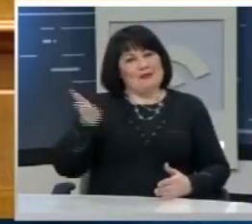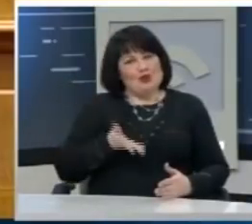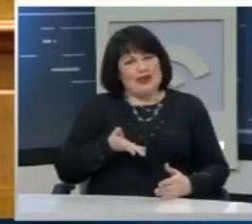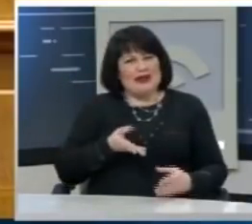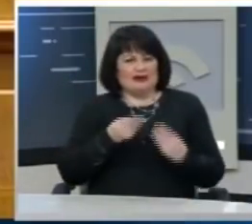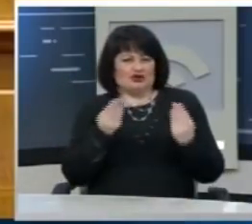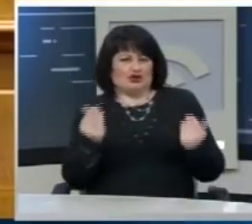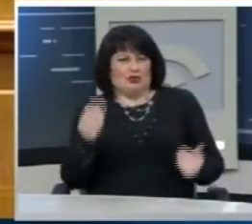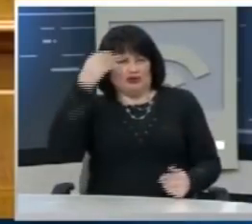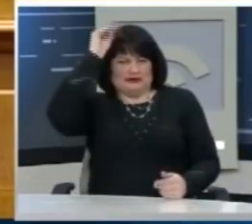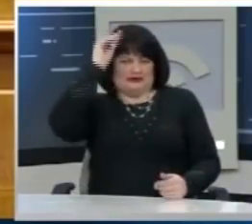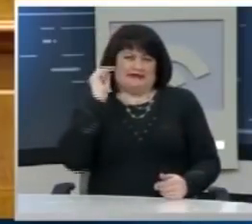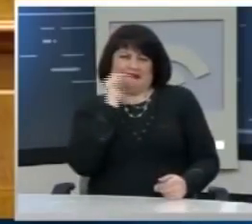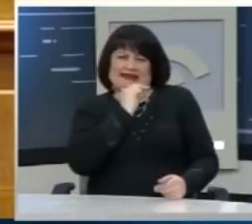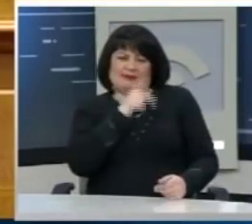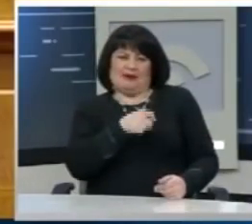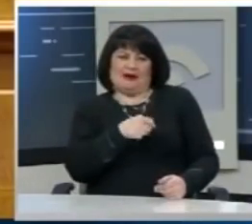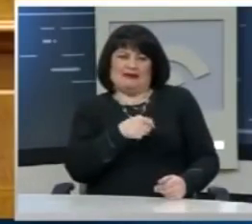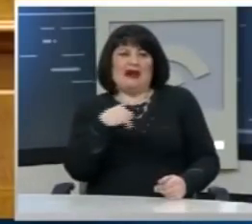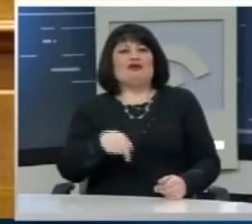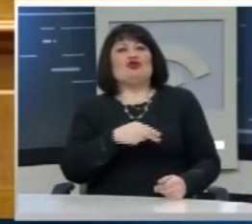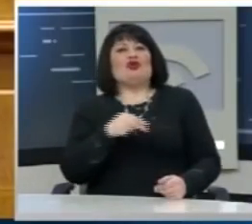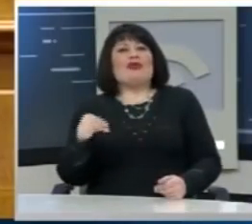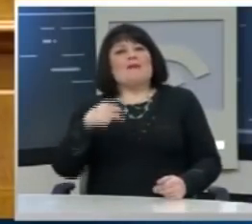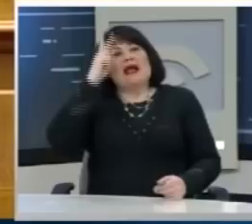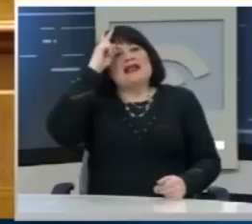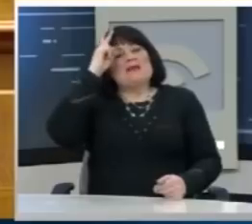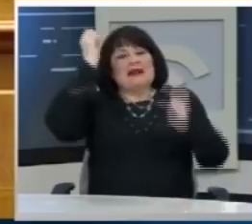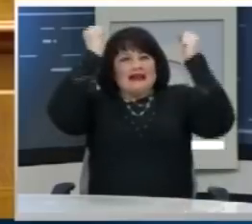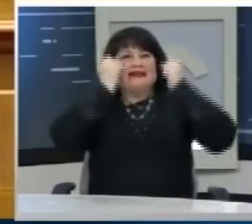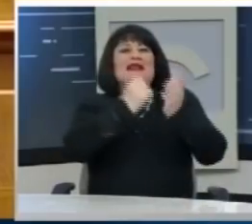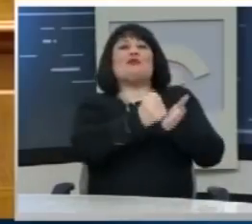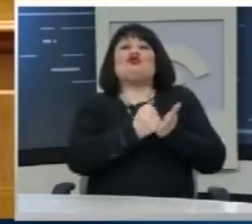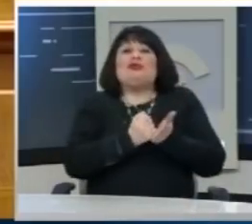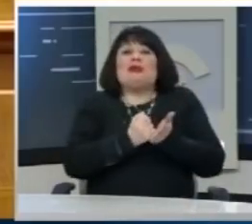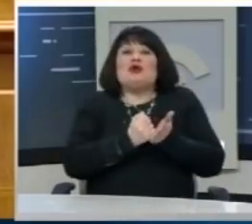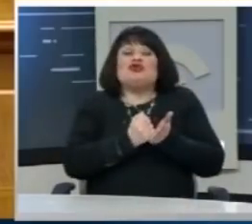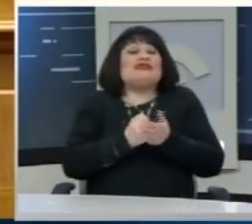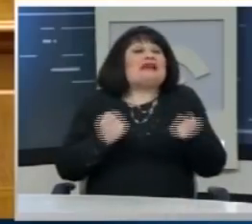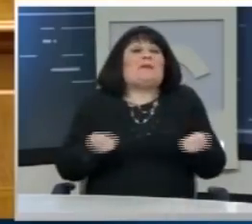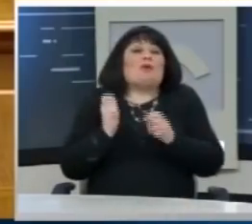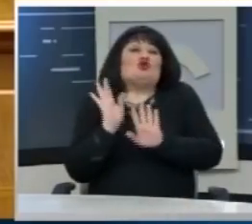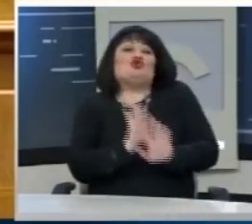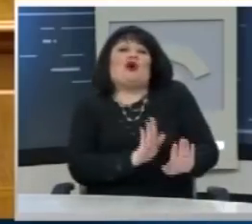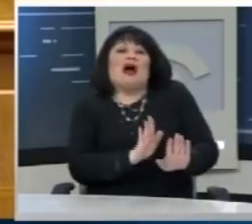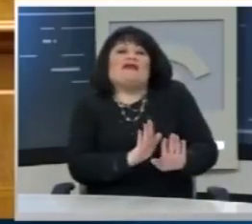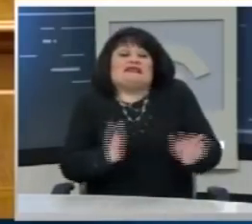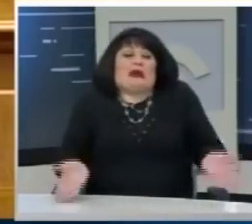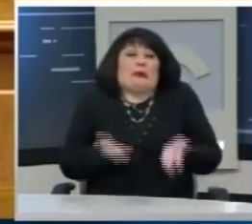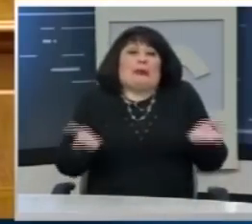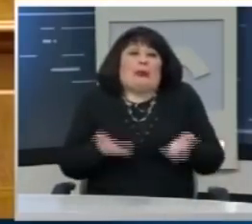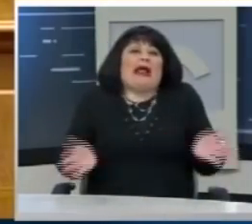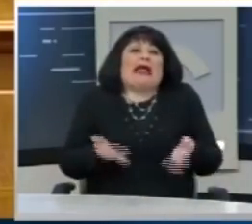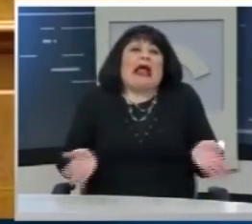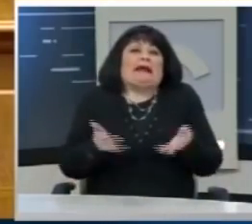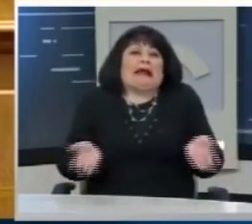πώς ο κύριος Τσίπρας αυτό το ζήτημα των γερμανικών αποζημιώσεων το προσπέρασε στα πεταχτά με μισή